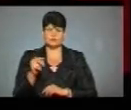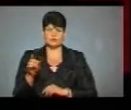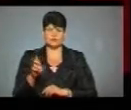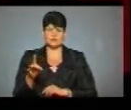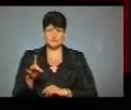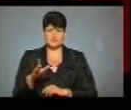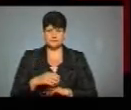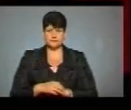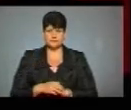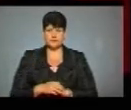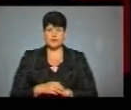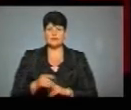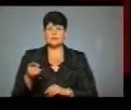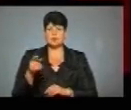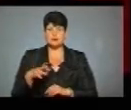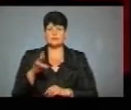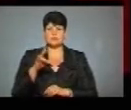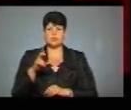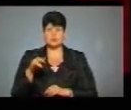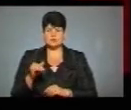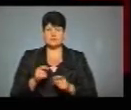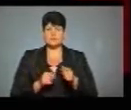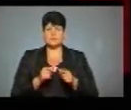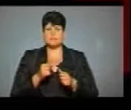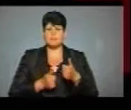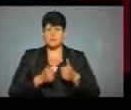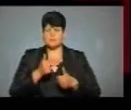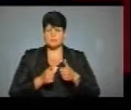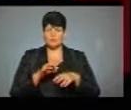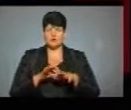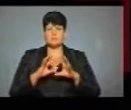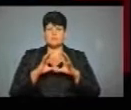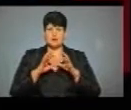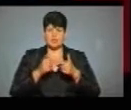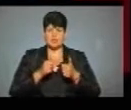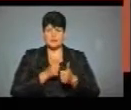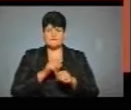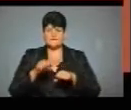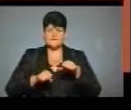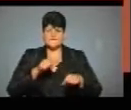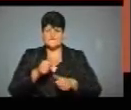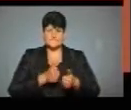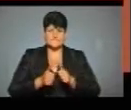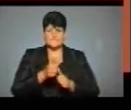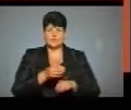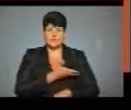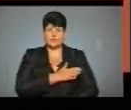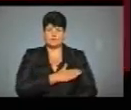Тернополянин Назарій Покуйовий змагається у міжнародних велоперегонах, які відбуваються в Польщі.